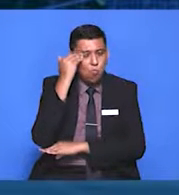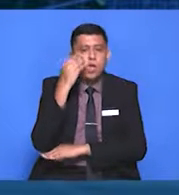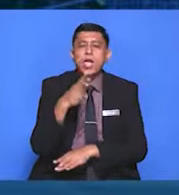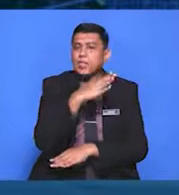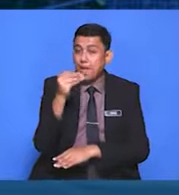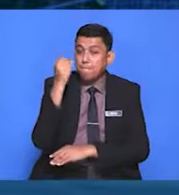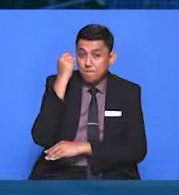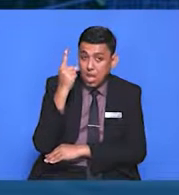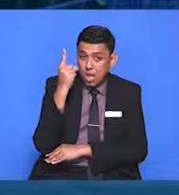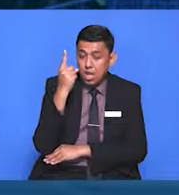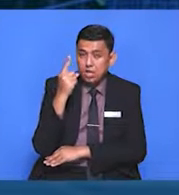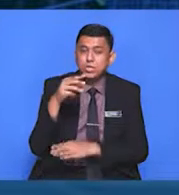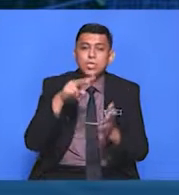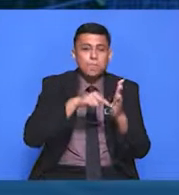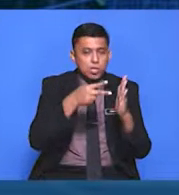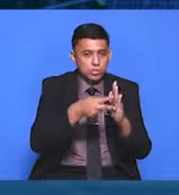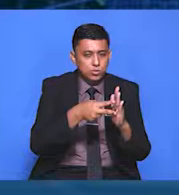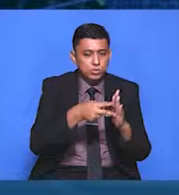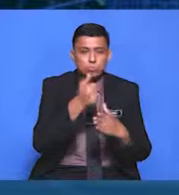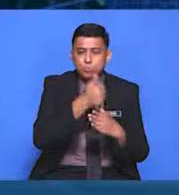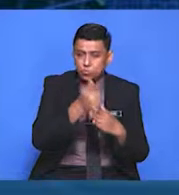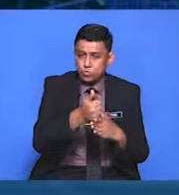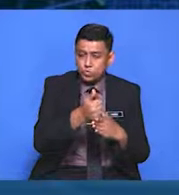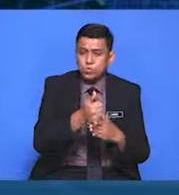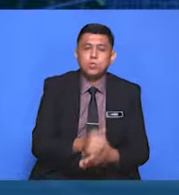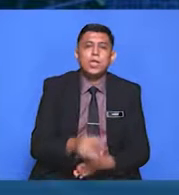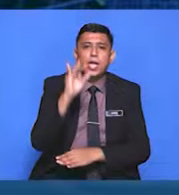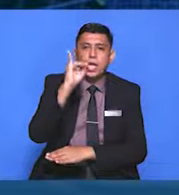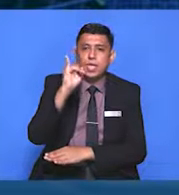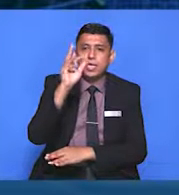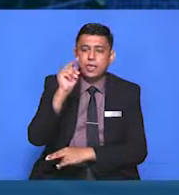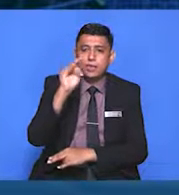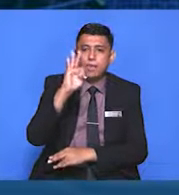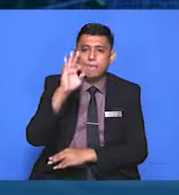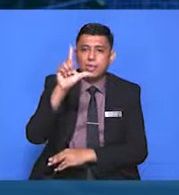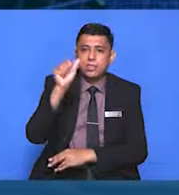dan memahami definisi atau maksud inflasi.